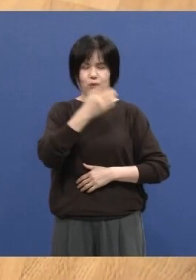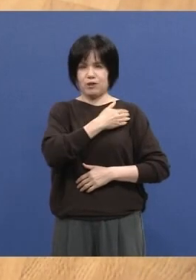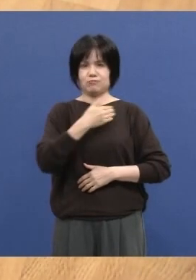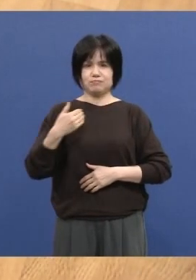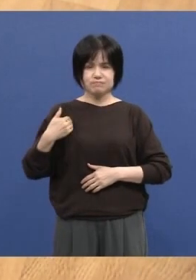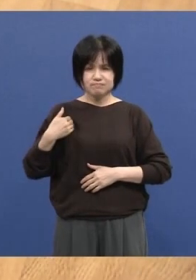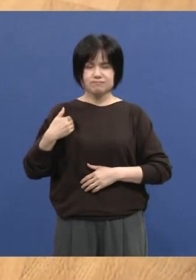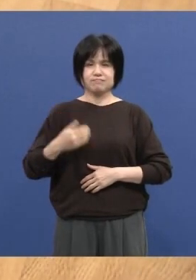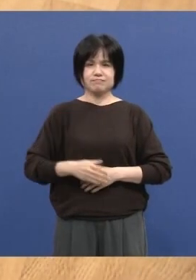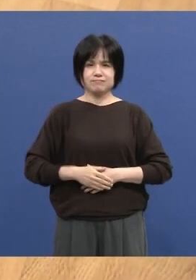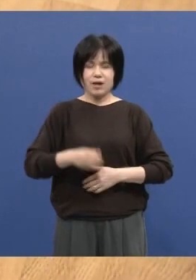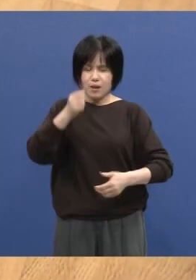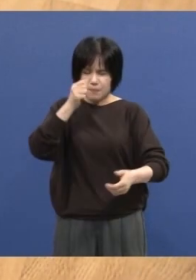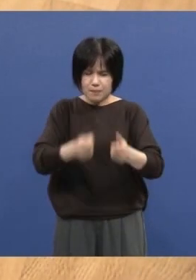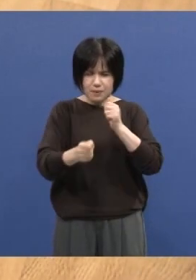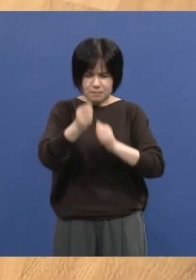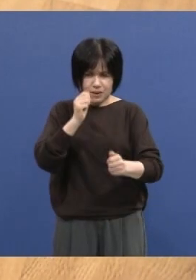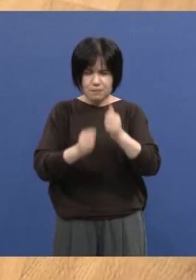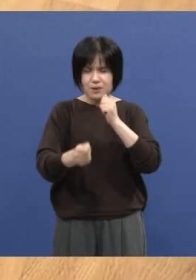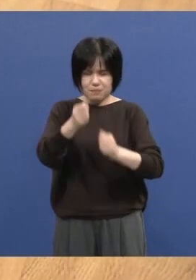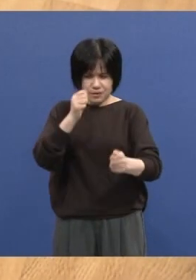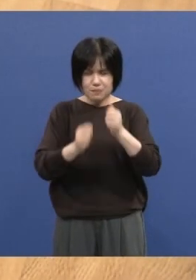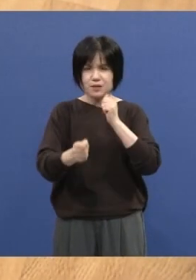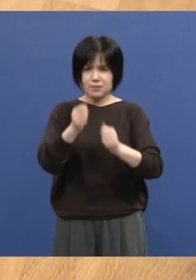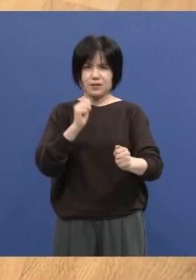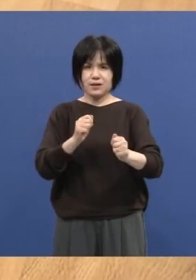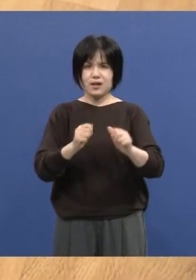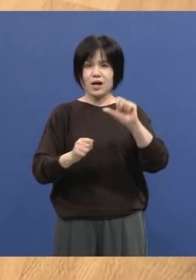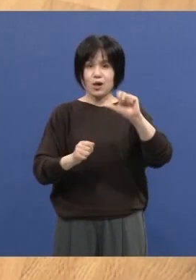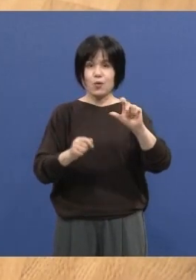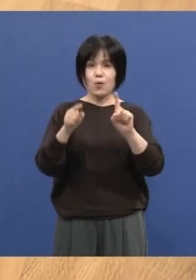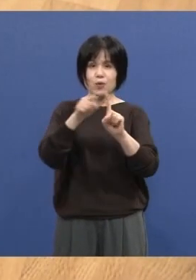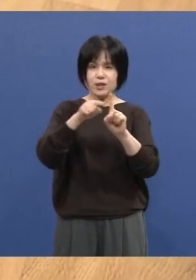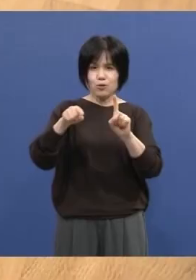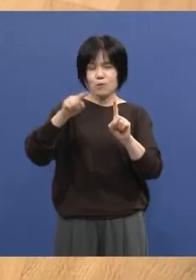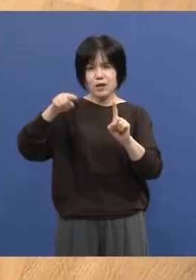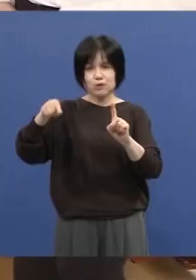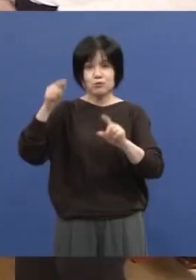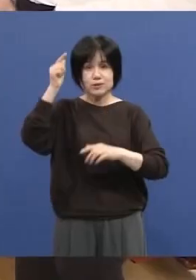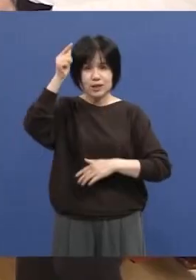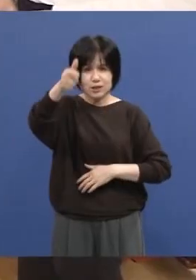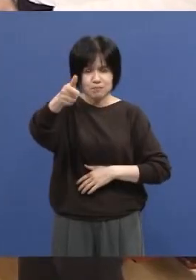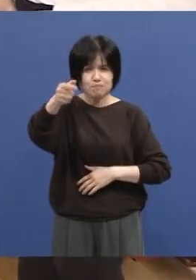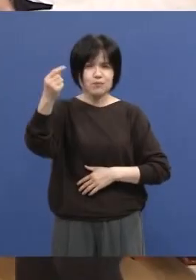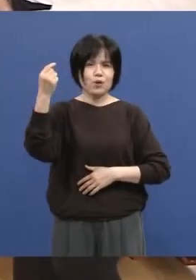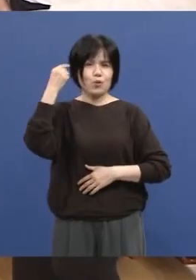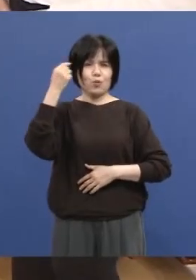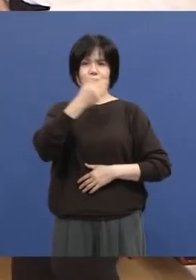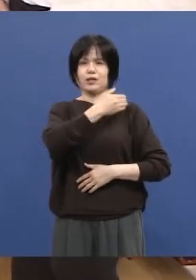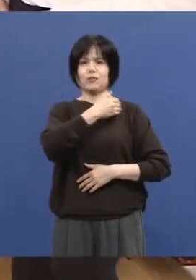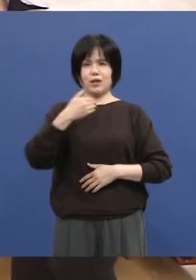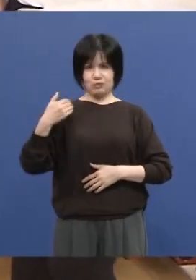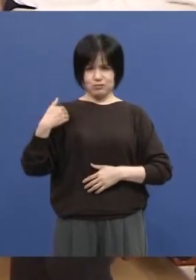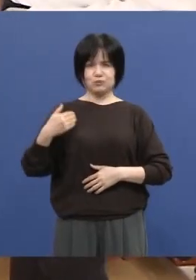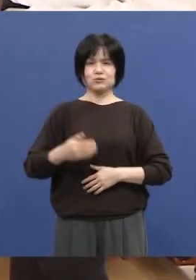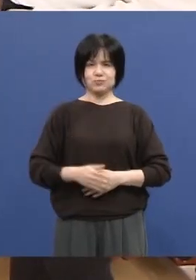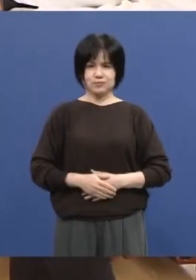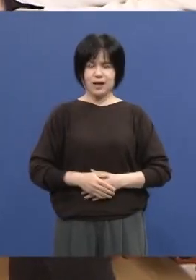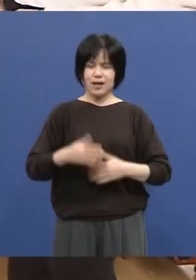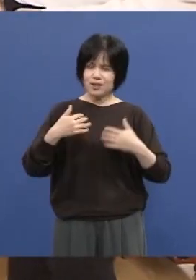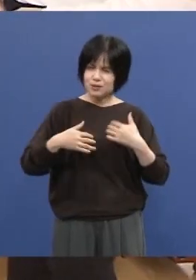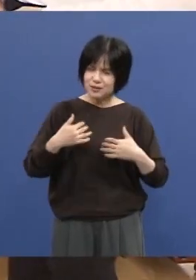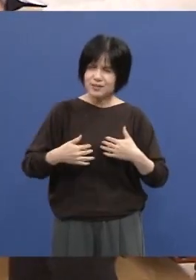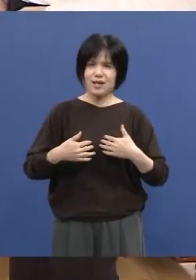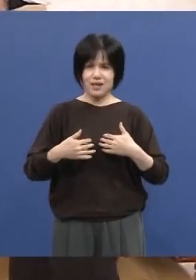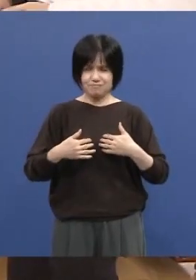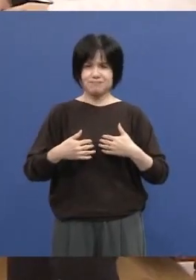結構力強い音が、 もう思い切って打っていただいたら5キロぐらい先まで音が飛ぶと。 うわー、それは楽しみですね。 す